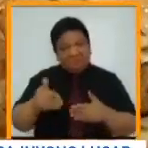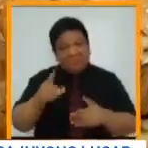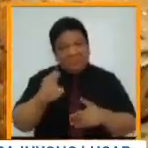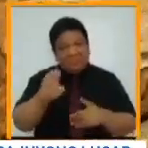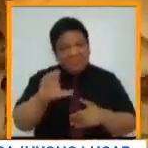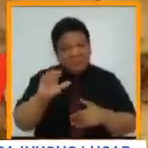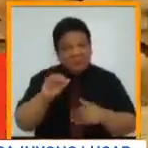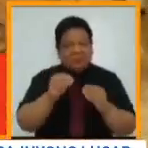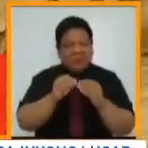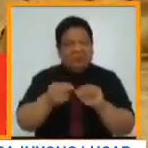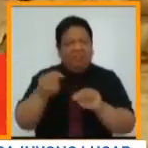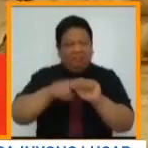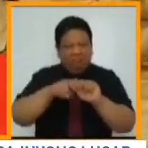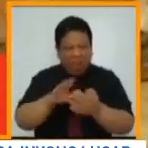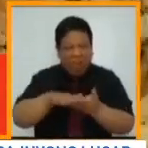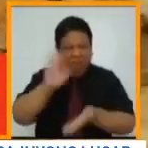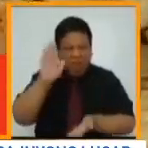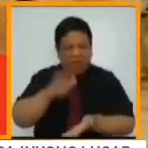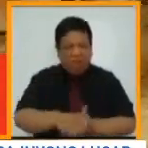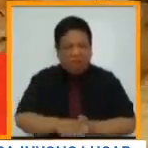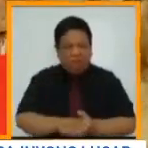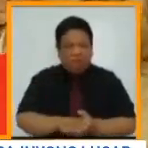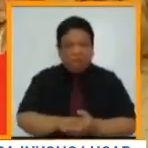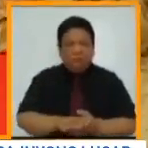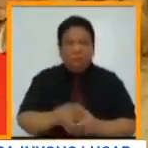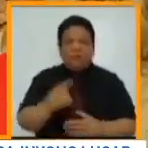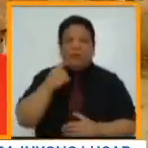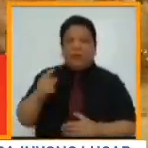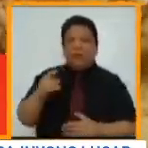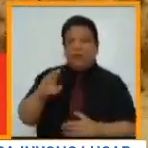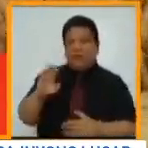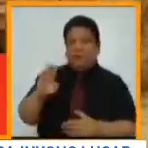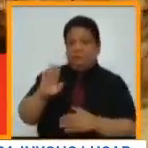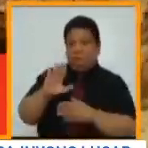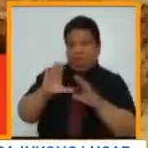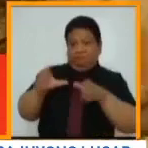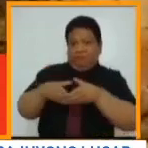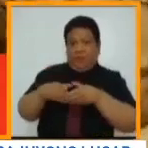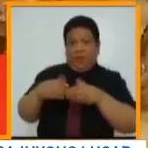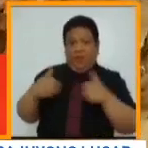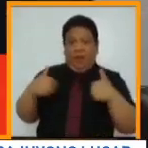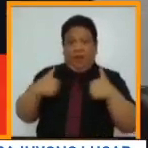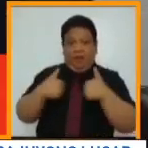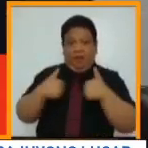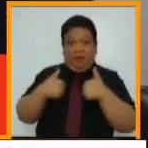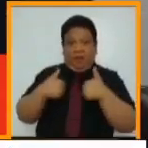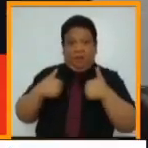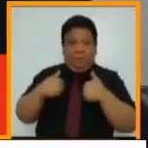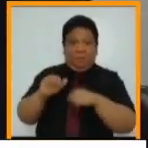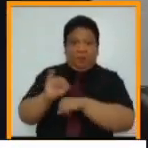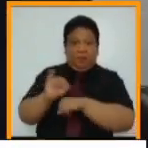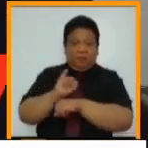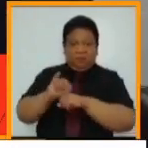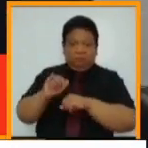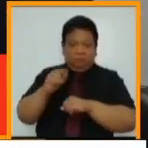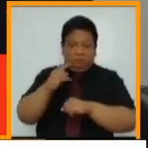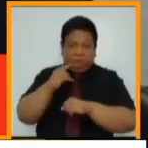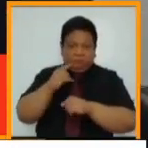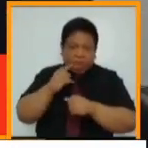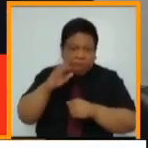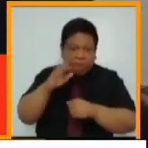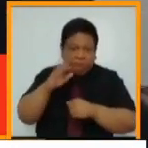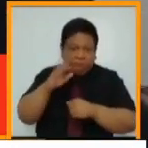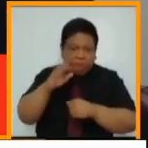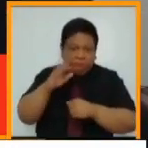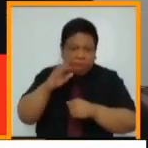Industry, gumagawa na sila ng paraan para matugunan ang demand sa pork supply. More than 2 billion ang pond po natin for